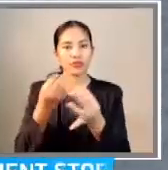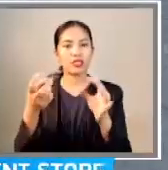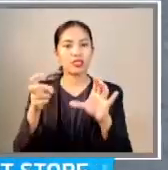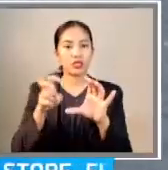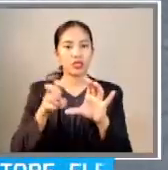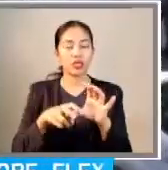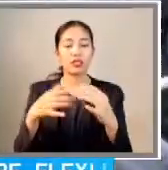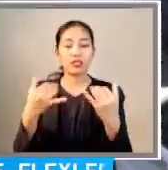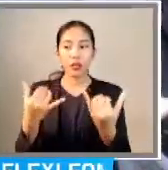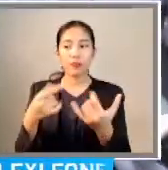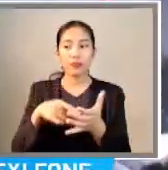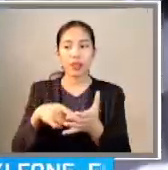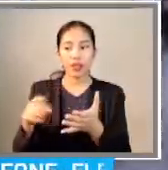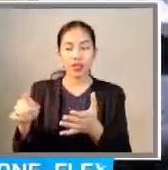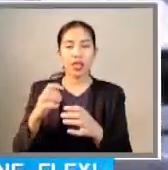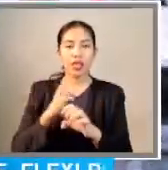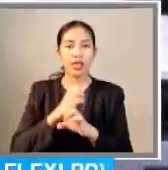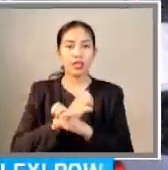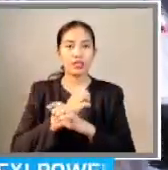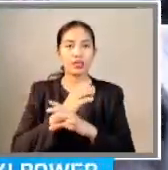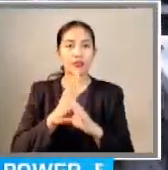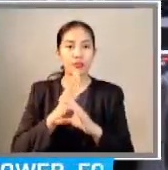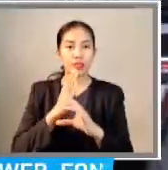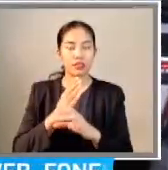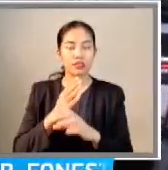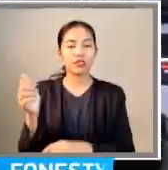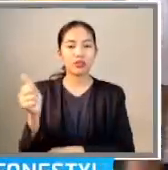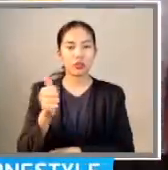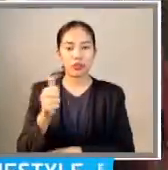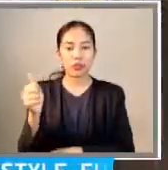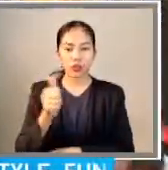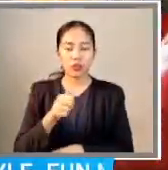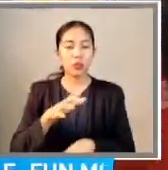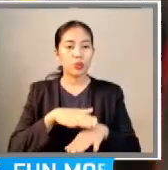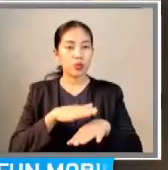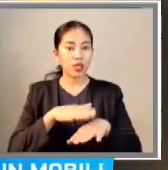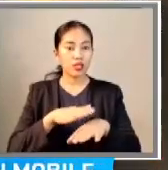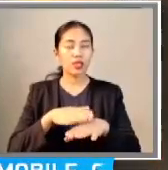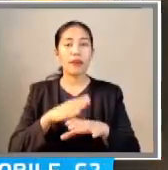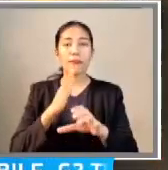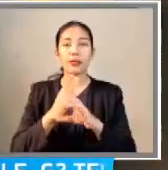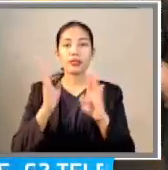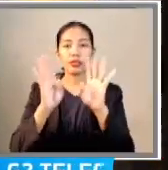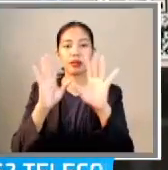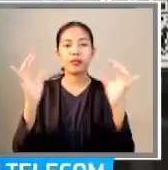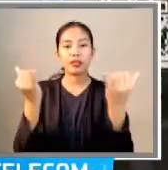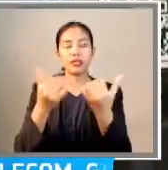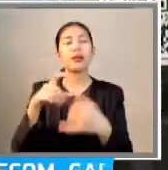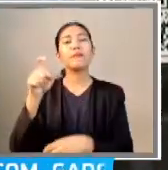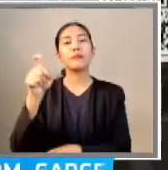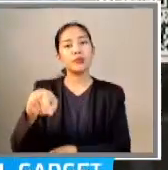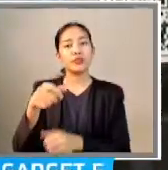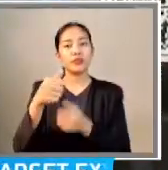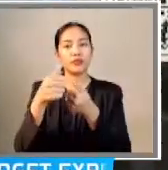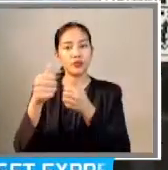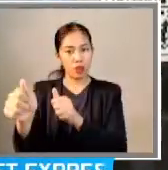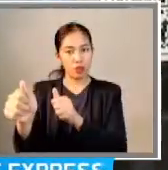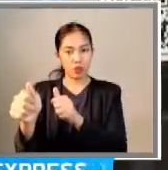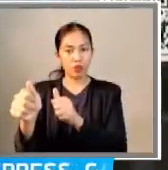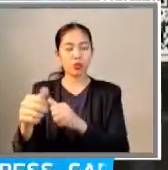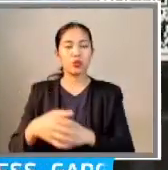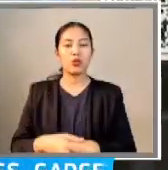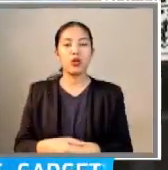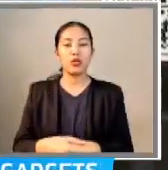Bus Carousel ay nag-warning naman ang LTFRB sa bus operators na dapat ay susunod. Dapat sa susunod na linggo